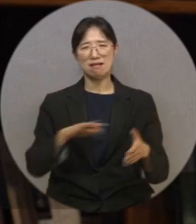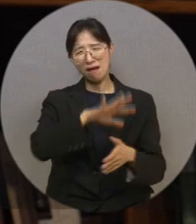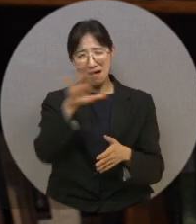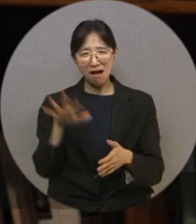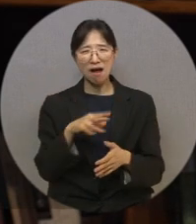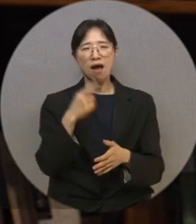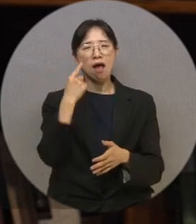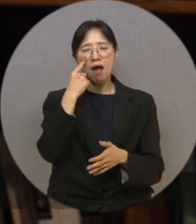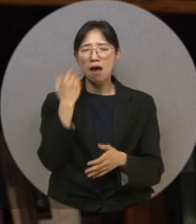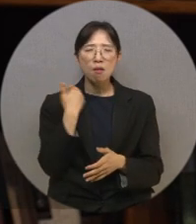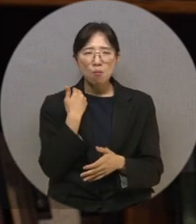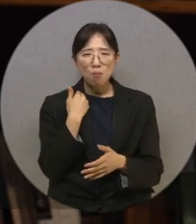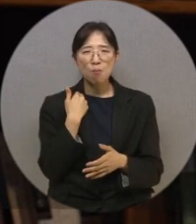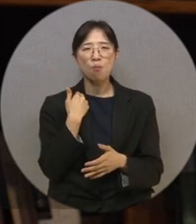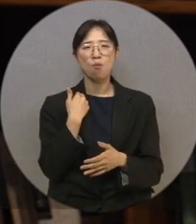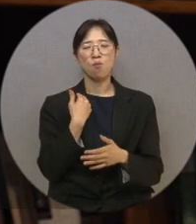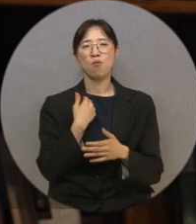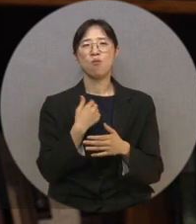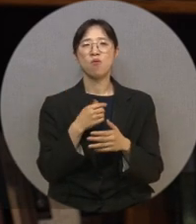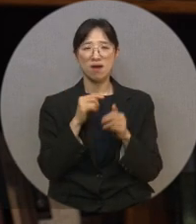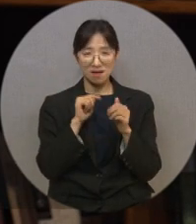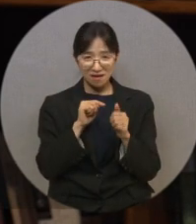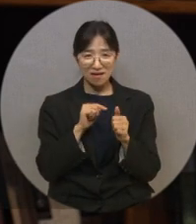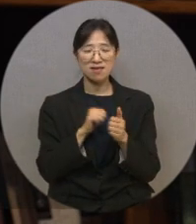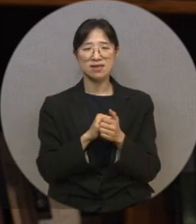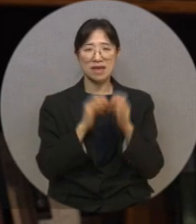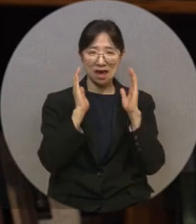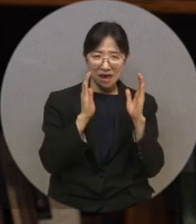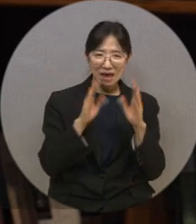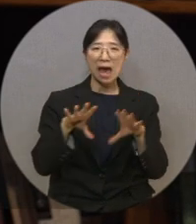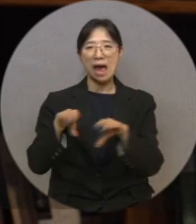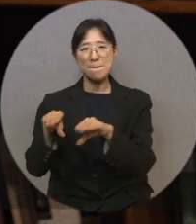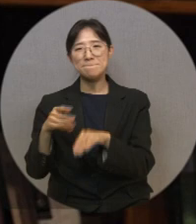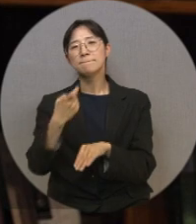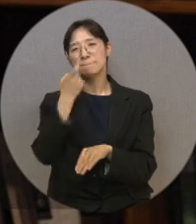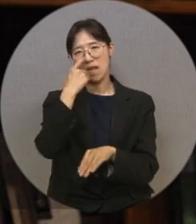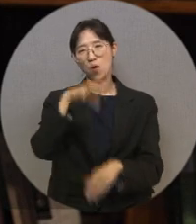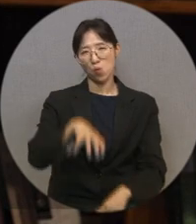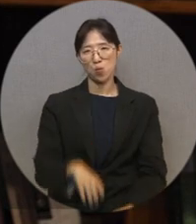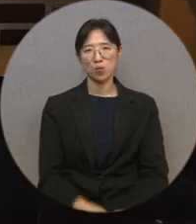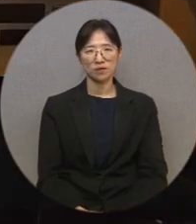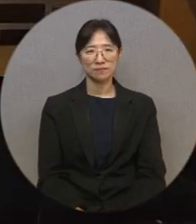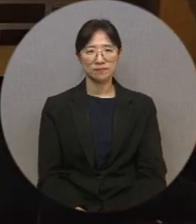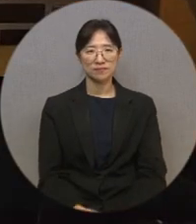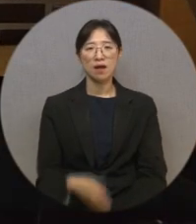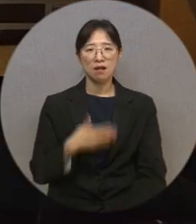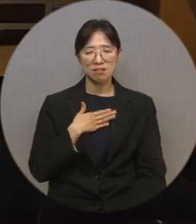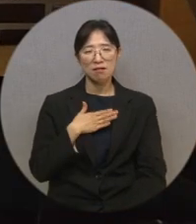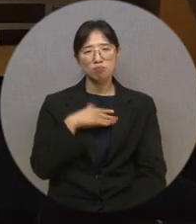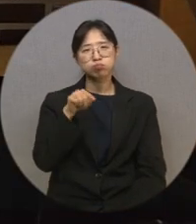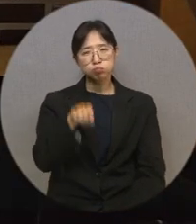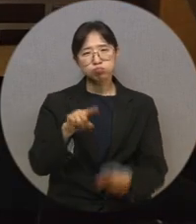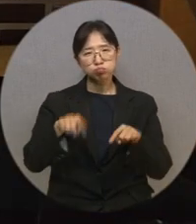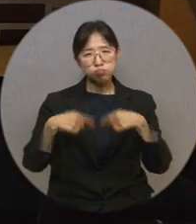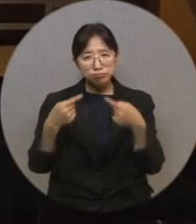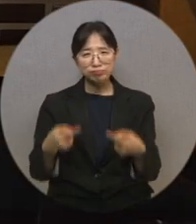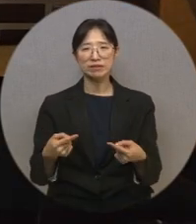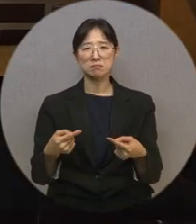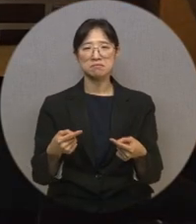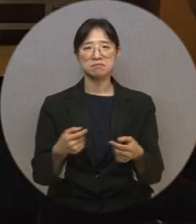전교생들이, 눈이 안 보인 친구들이 학업과 안마를 배우는 그런 곳이에요. 저는 그곳 생활을